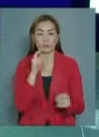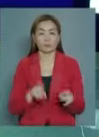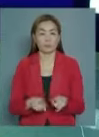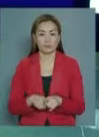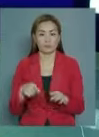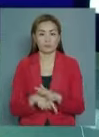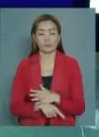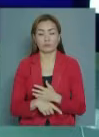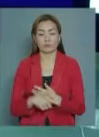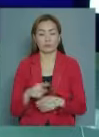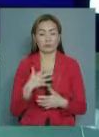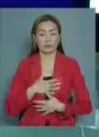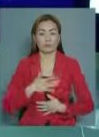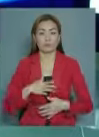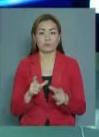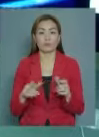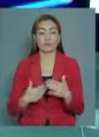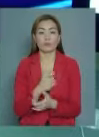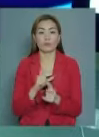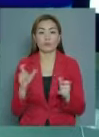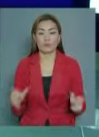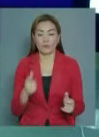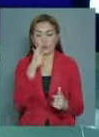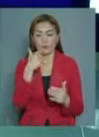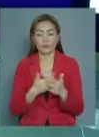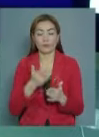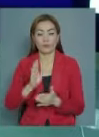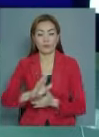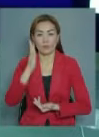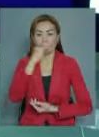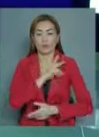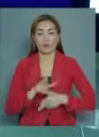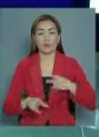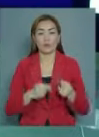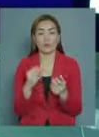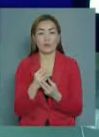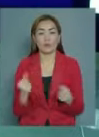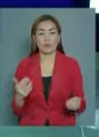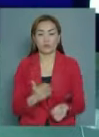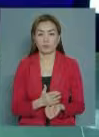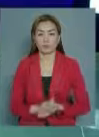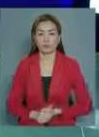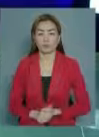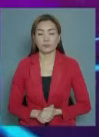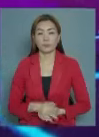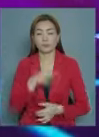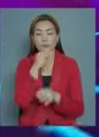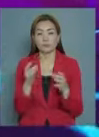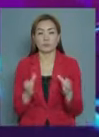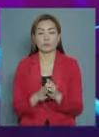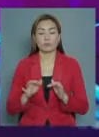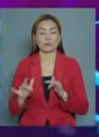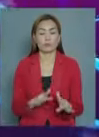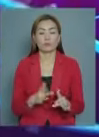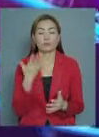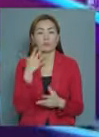тұрғанымен іші түтін. Балаларымыз енді жаңа мектеп табалдырығын аттайды деген ата-ананың үміті су сепкендей басылды. Жауапсыз мердігердің